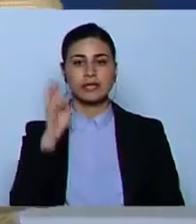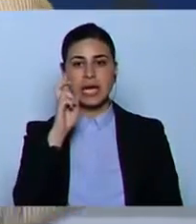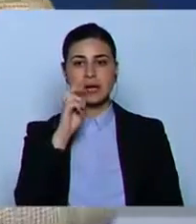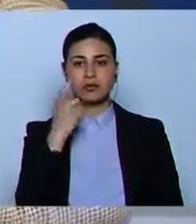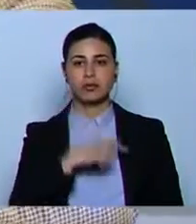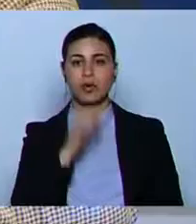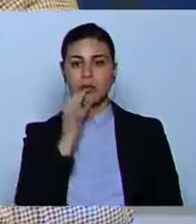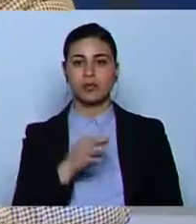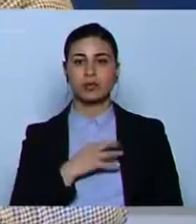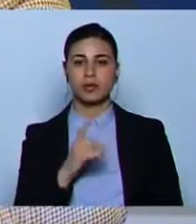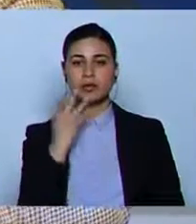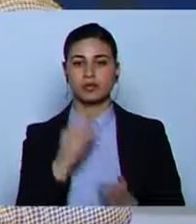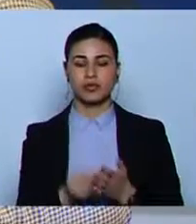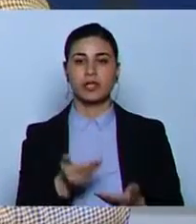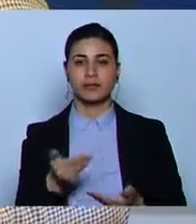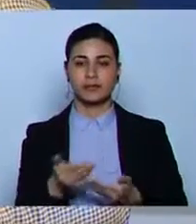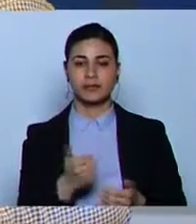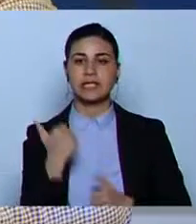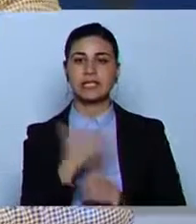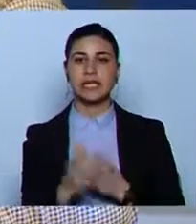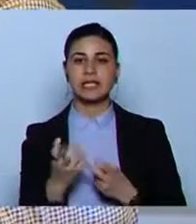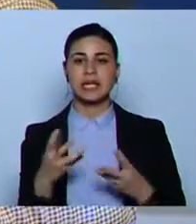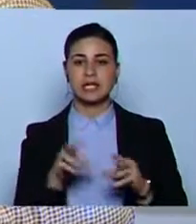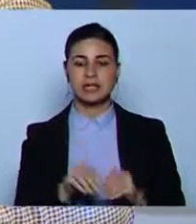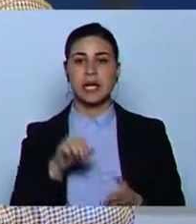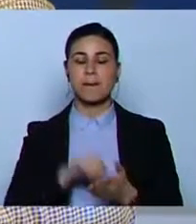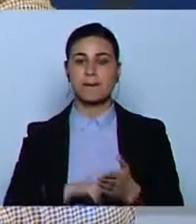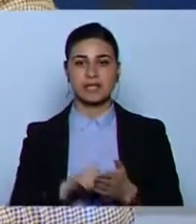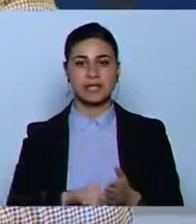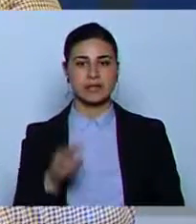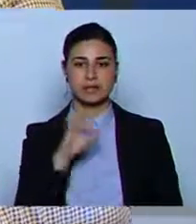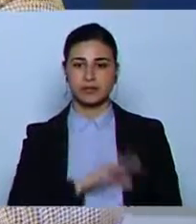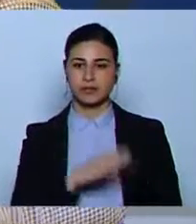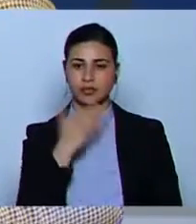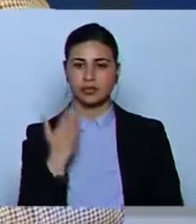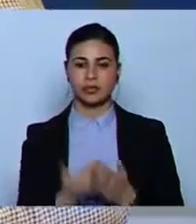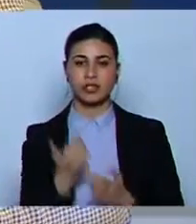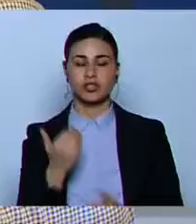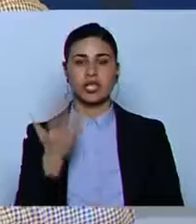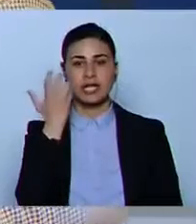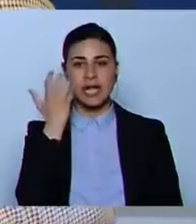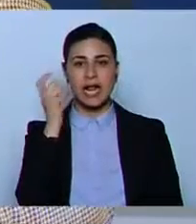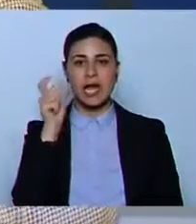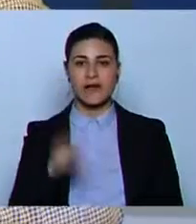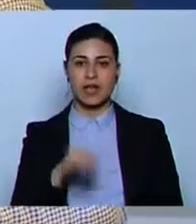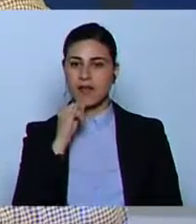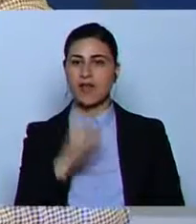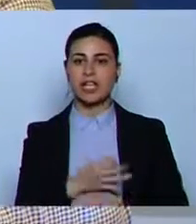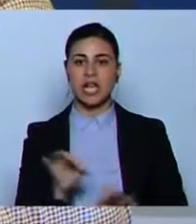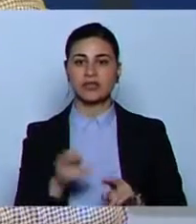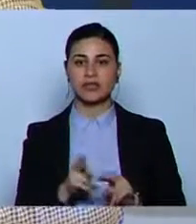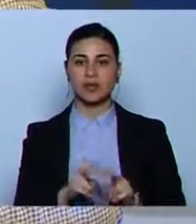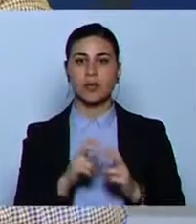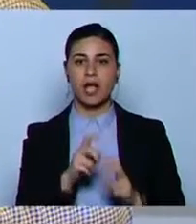ხელისუფლება მეუბნება, რომ ჩვენ მივდივარ დეცენტრალიზაციის გზაზე, არგუმენტად არ გამოდგება ის, რომ იცი რა, შენ როგორც თელავენი ვერ გაგიშვებ,